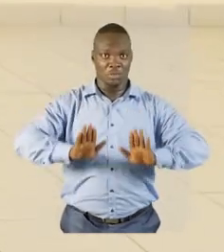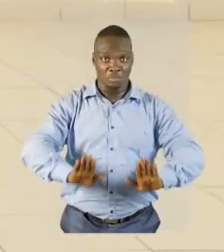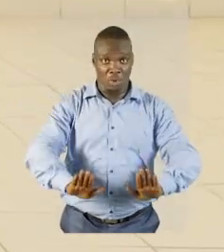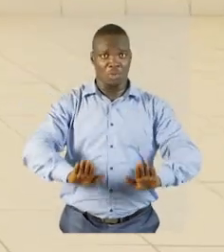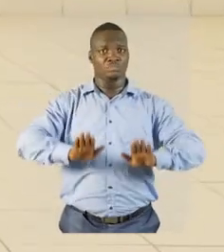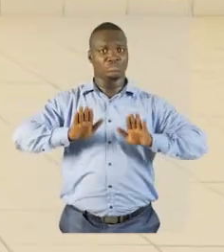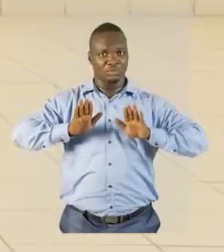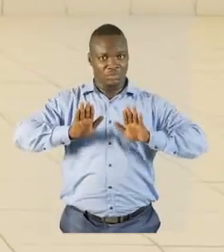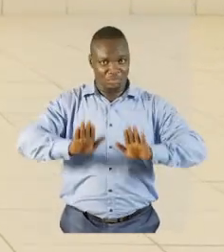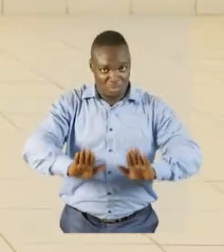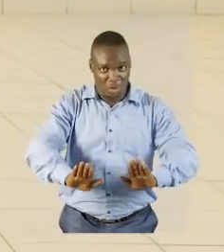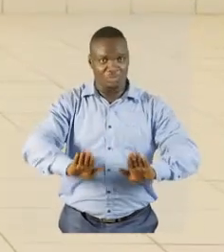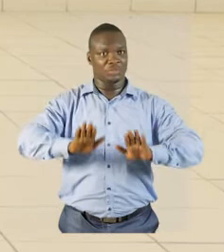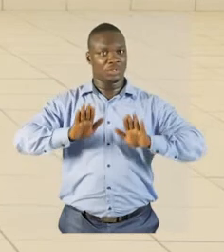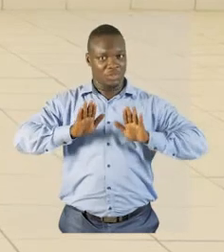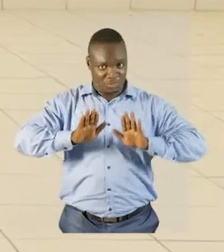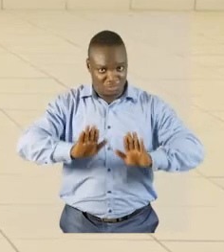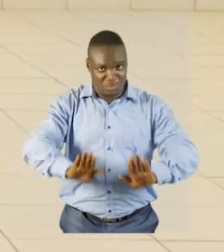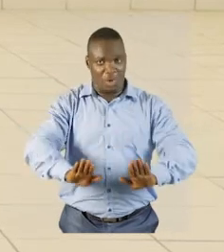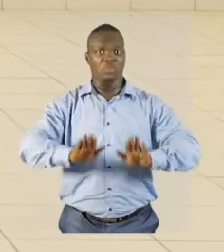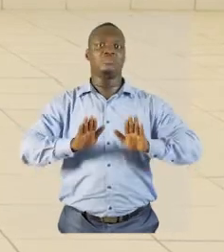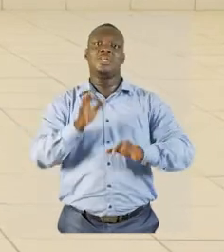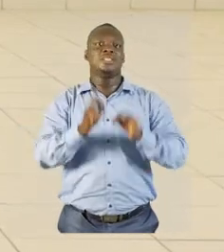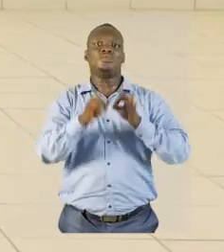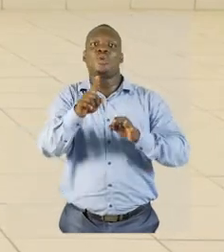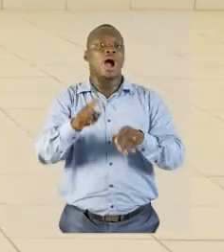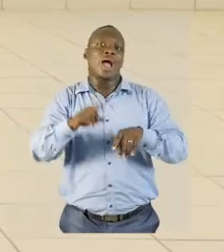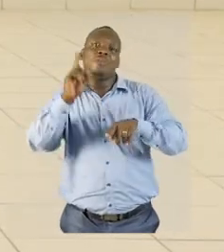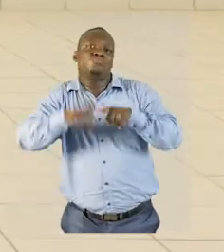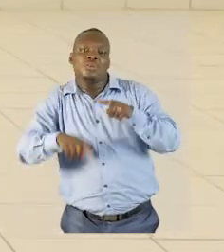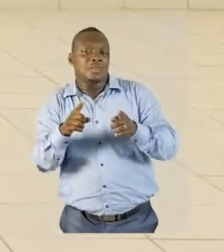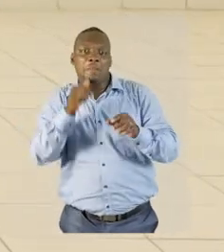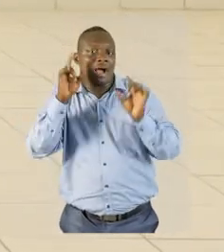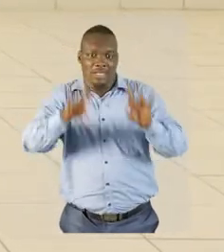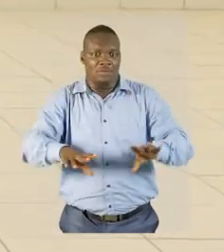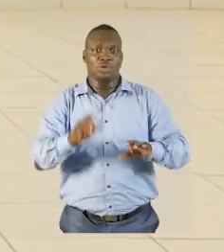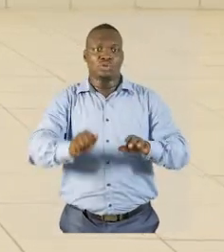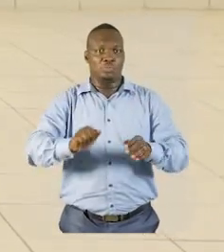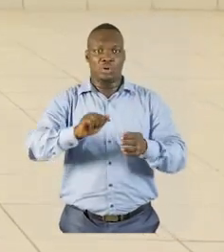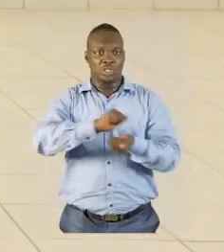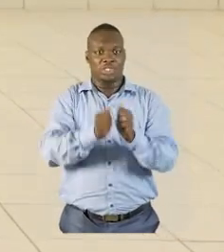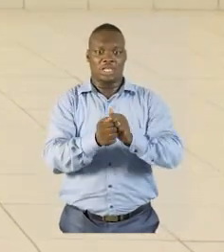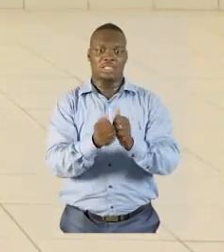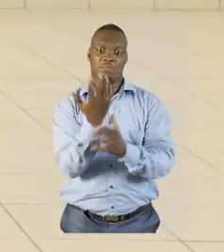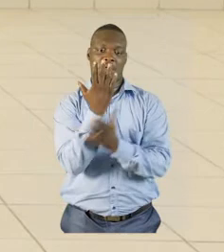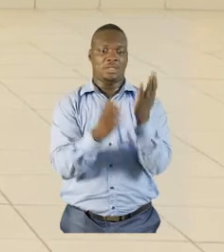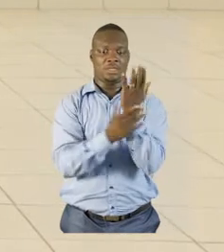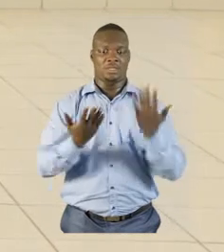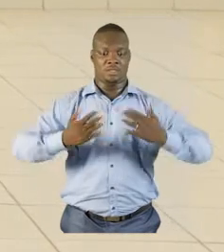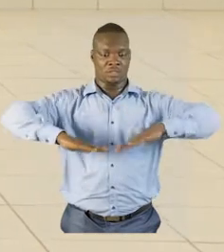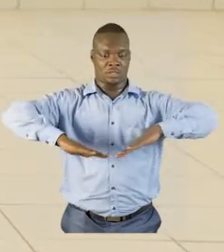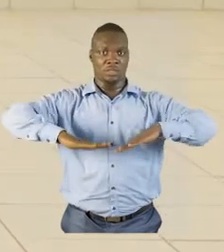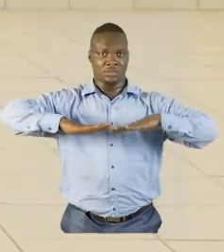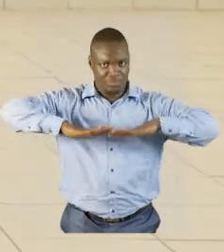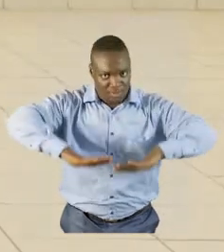bras et vous revenez. Très bien, si vous n'arrivez pas, ce n'est pas grave. On fait des semi-pompes. Allez, on descend sur les bras. Et puis on